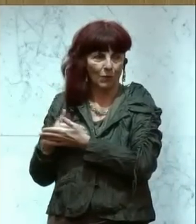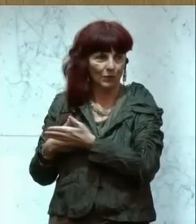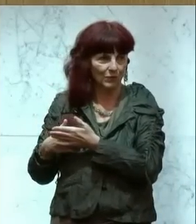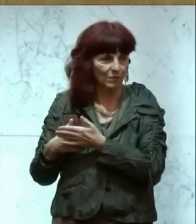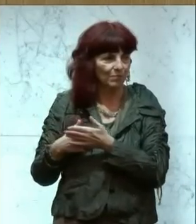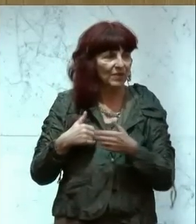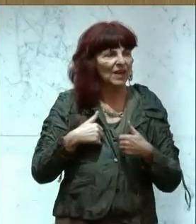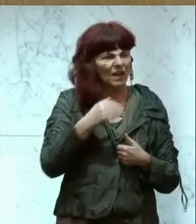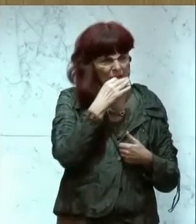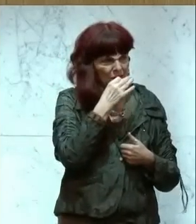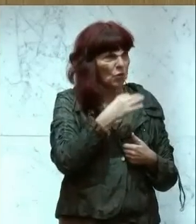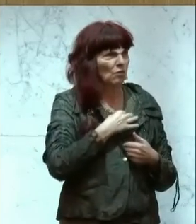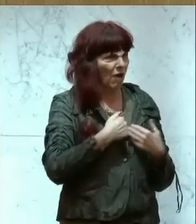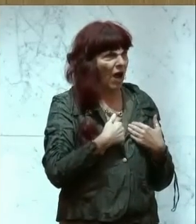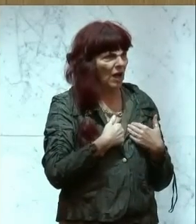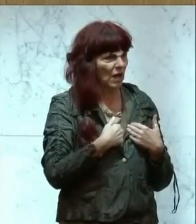Und ich frage mich ja nur...